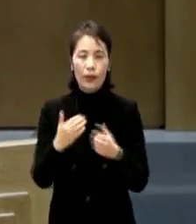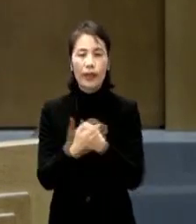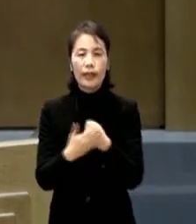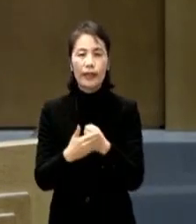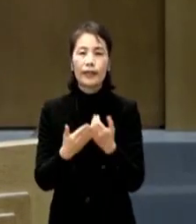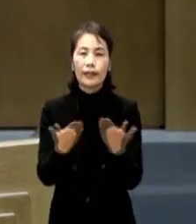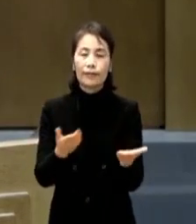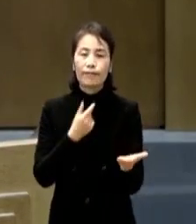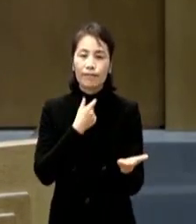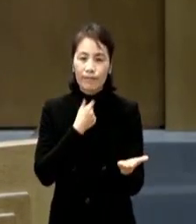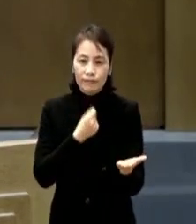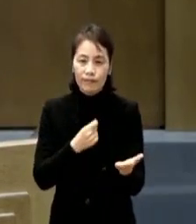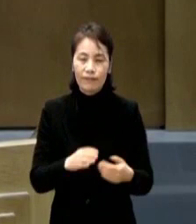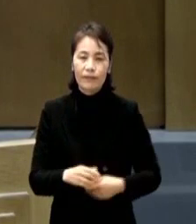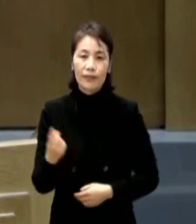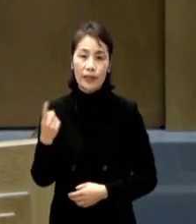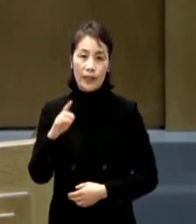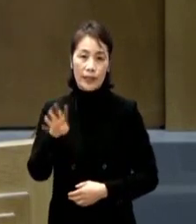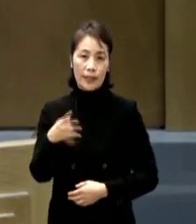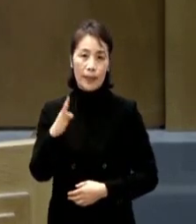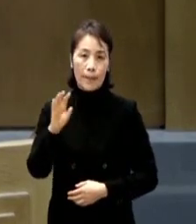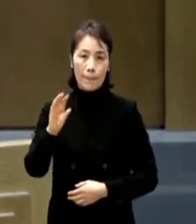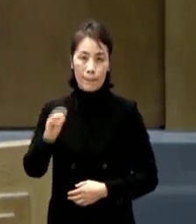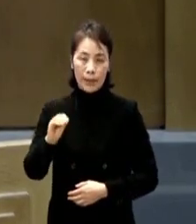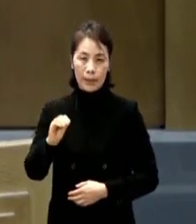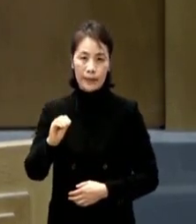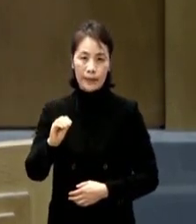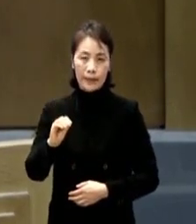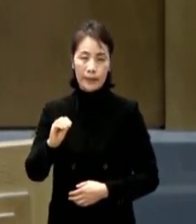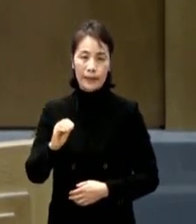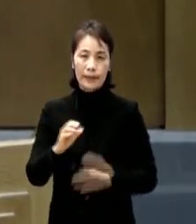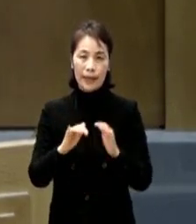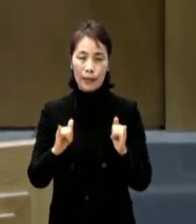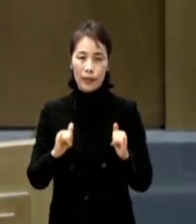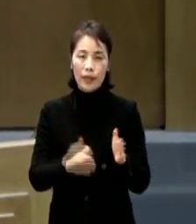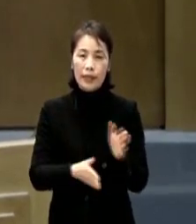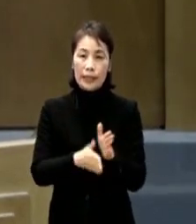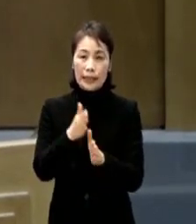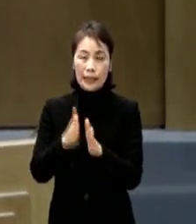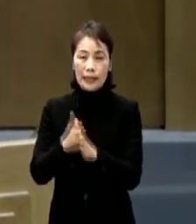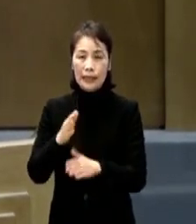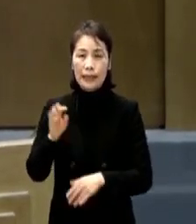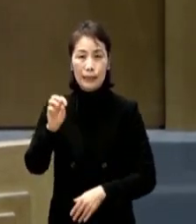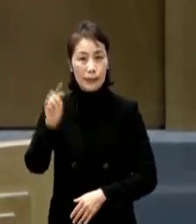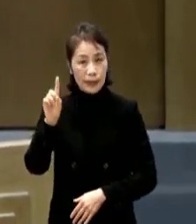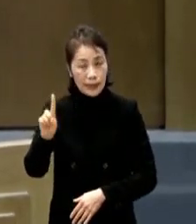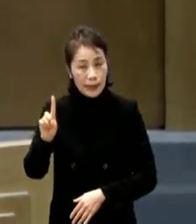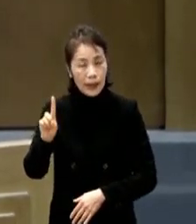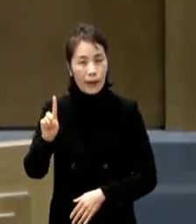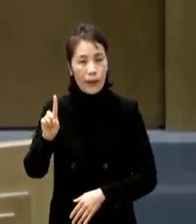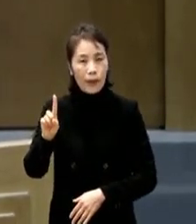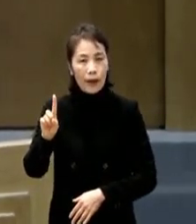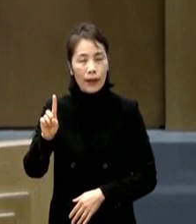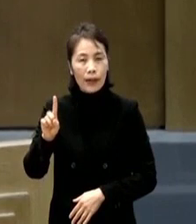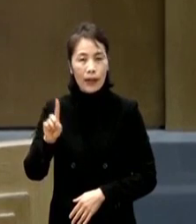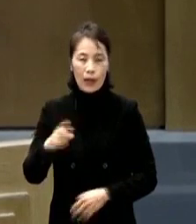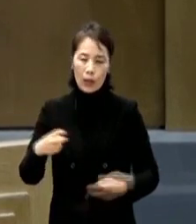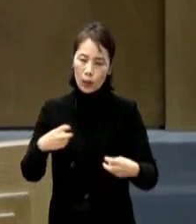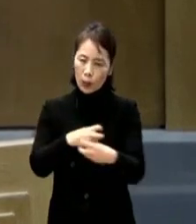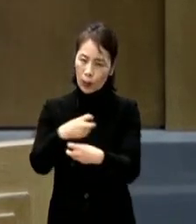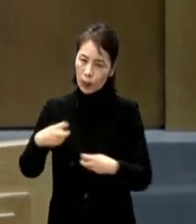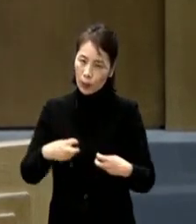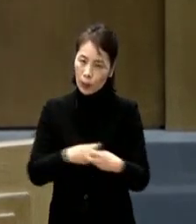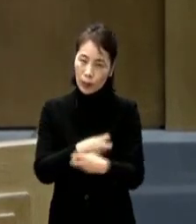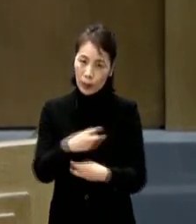합니다. 1,400만 인구와 31개 시군별 교통 패턴, 다양한